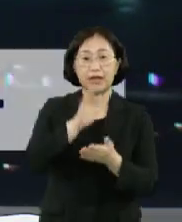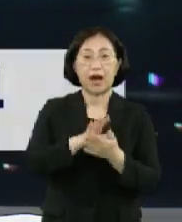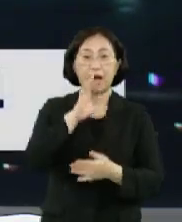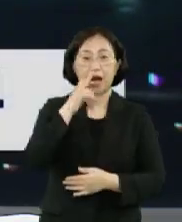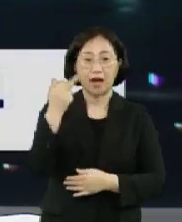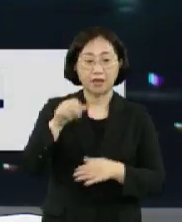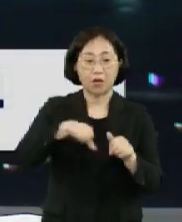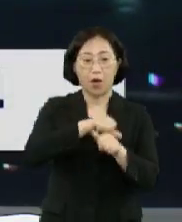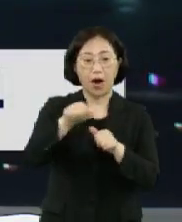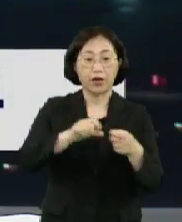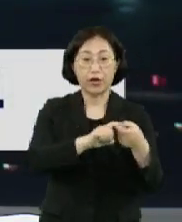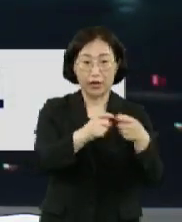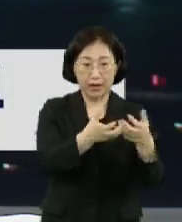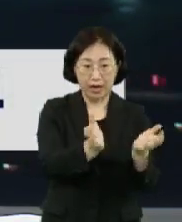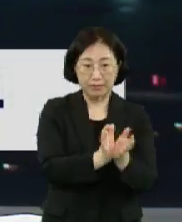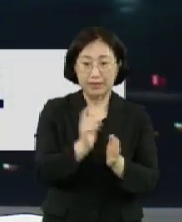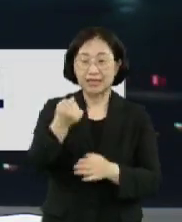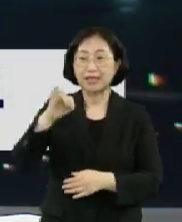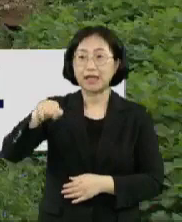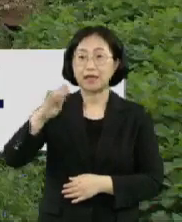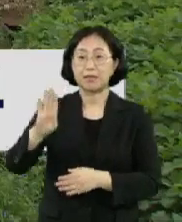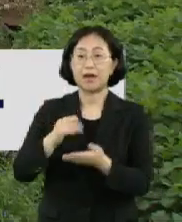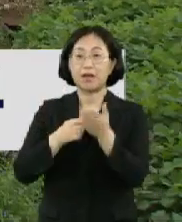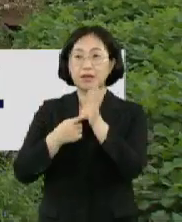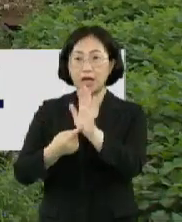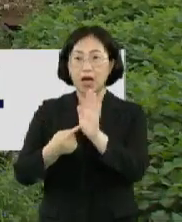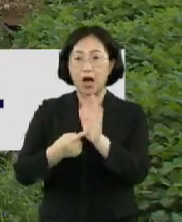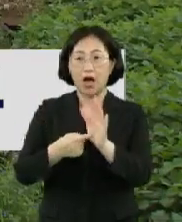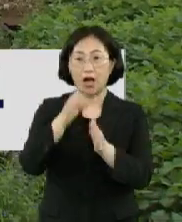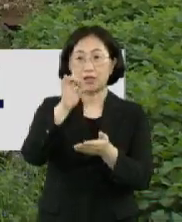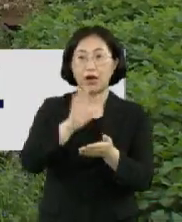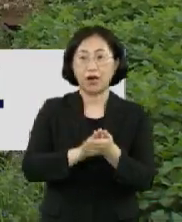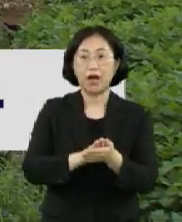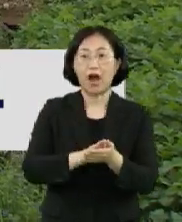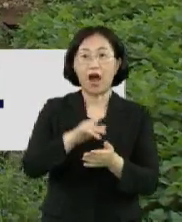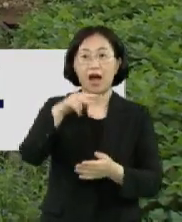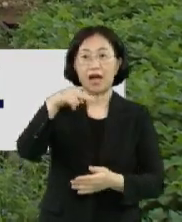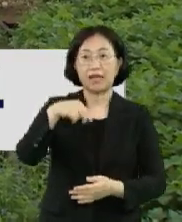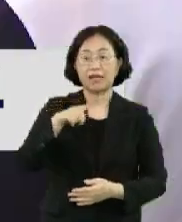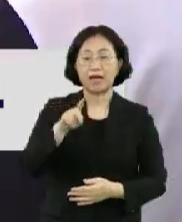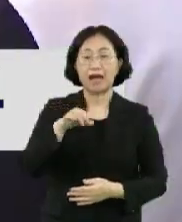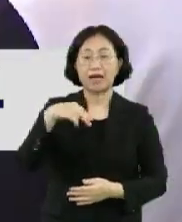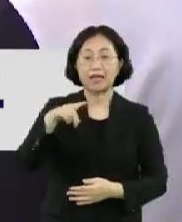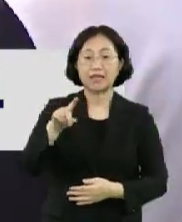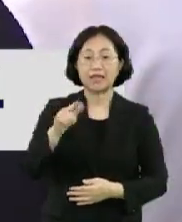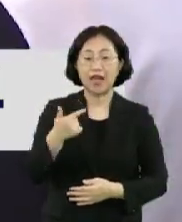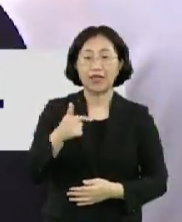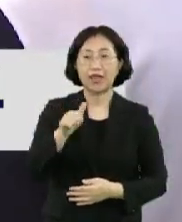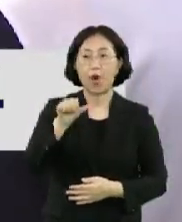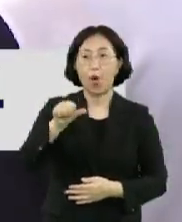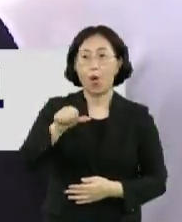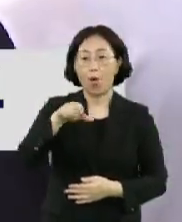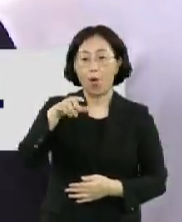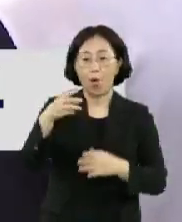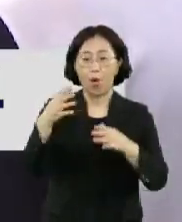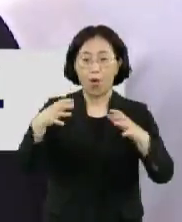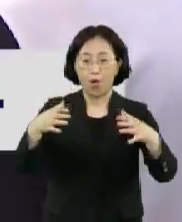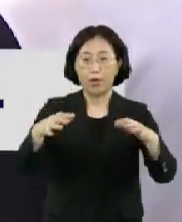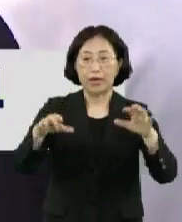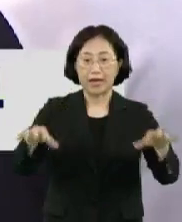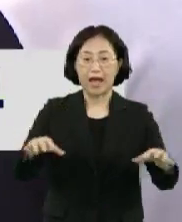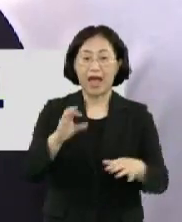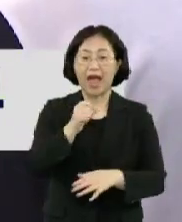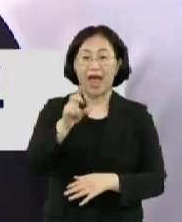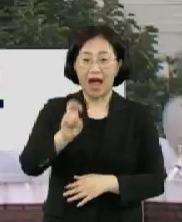천안아산 환경운동연합은 TJB가 보도한 천안시 소신면 장산 우리 주민들의 집단 발병 관련 실태